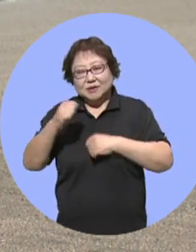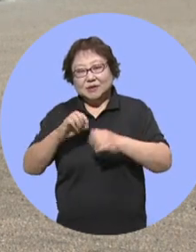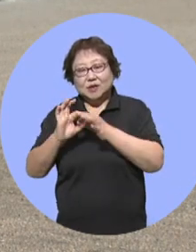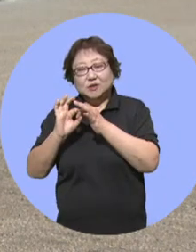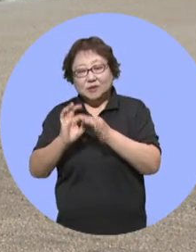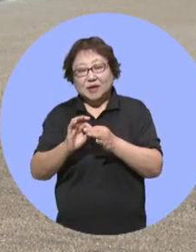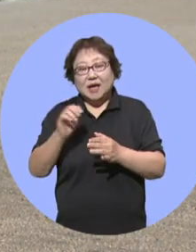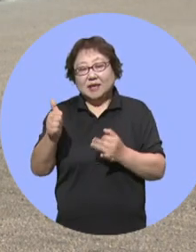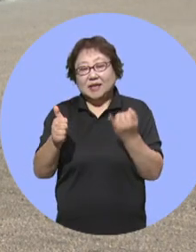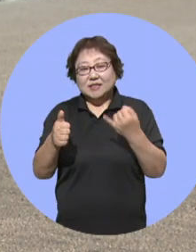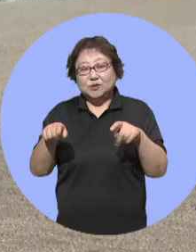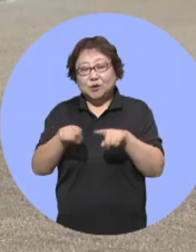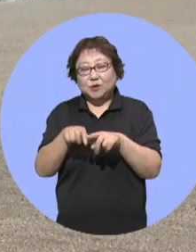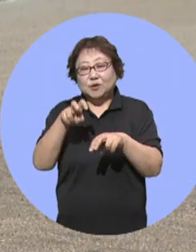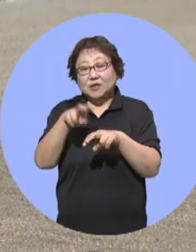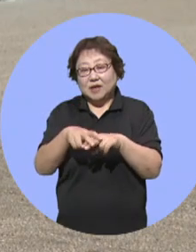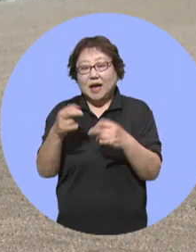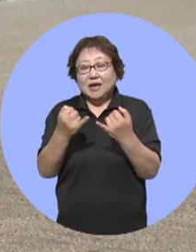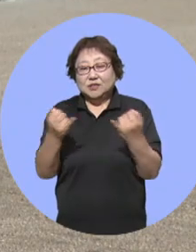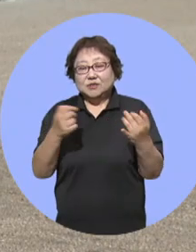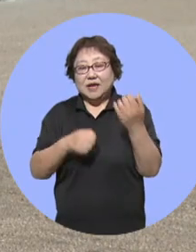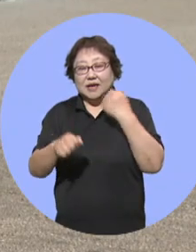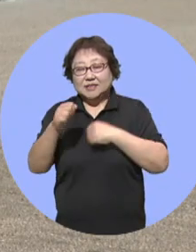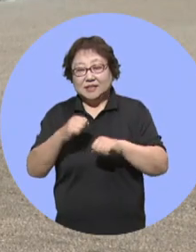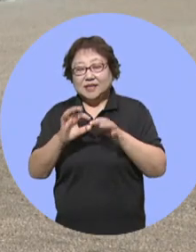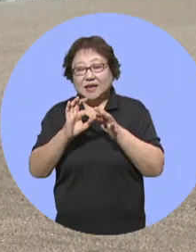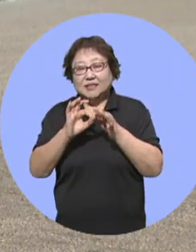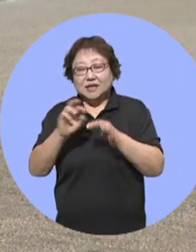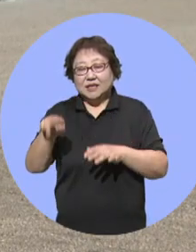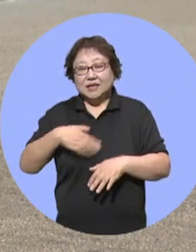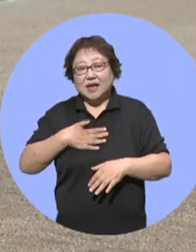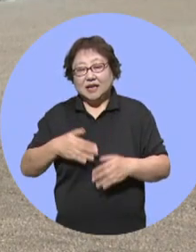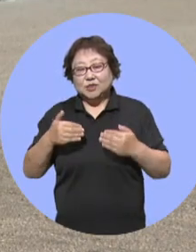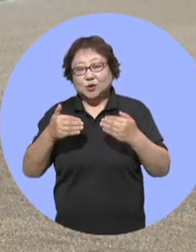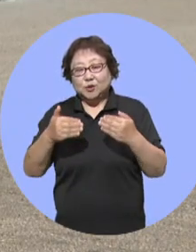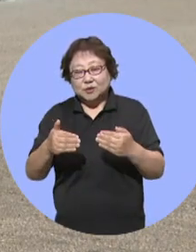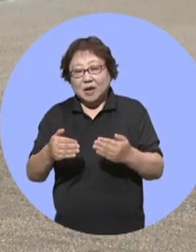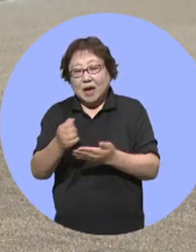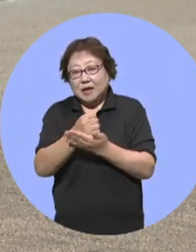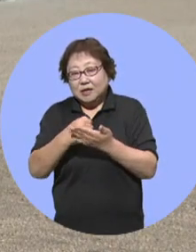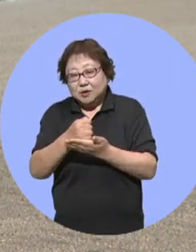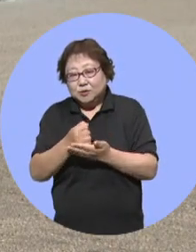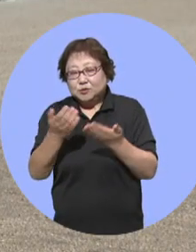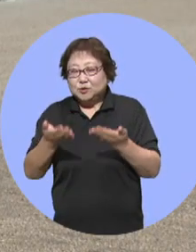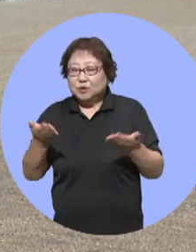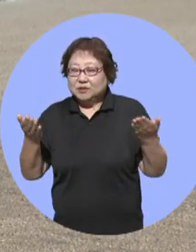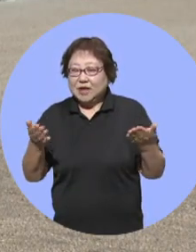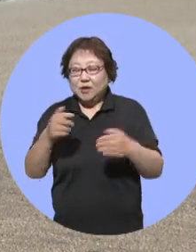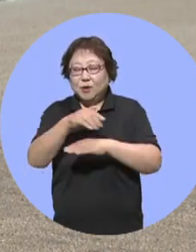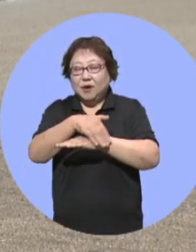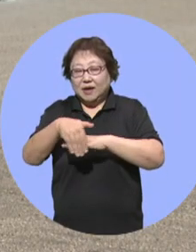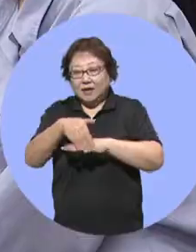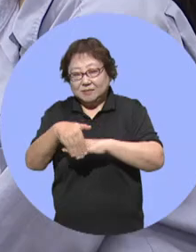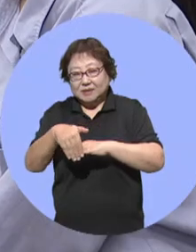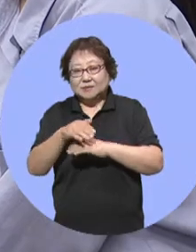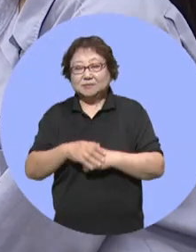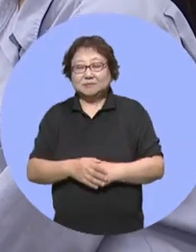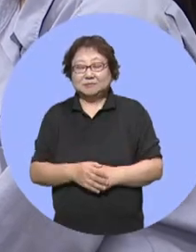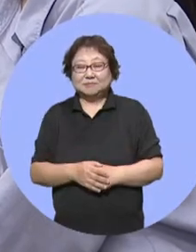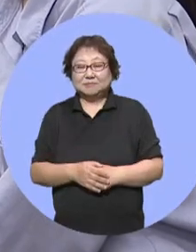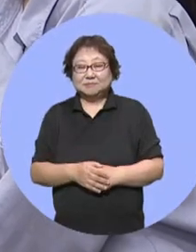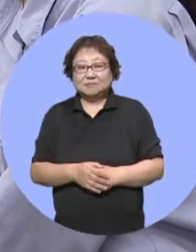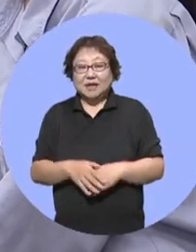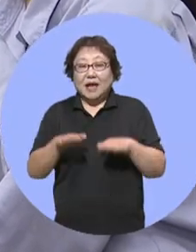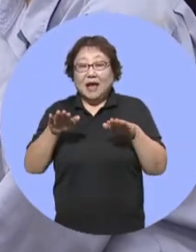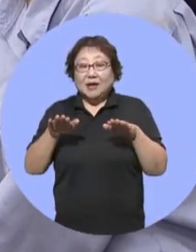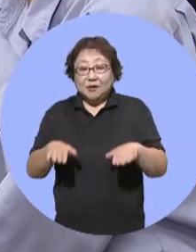男女共同参画や女性活躍に関する理解促進や機運醸成を図っていくこととしています。